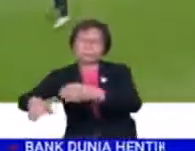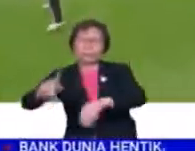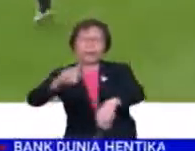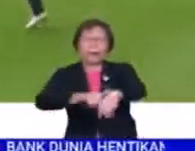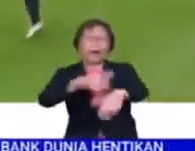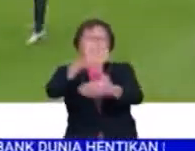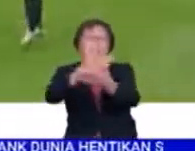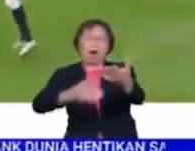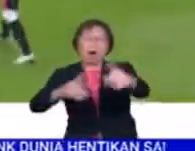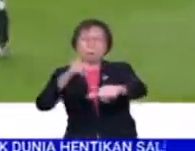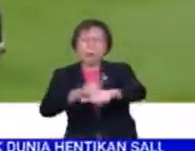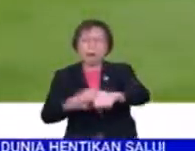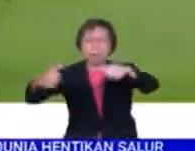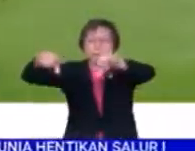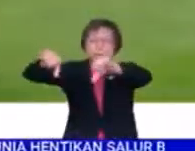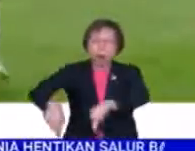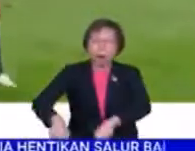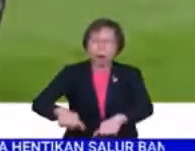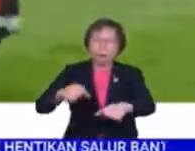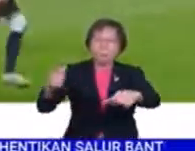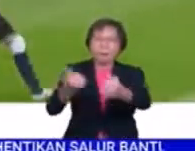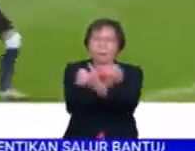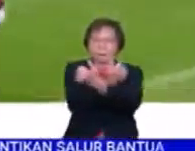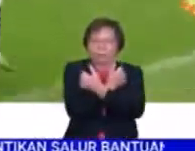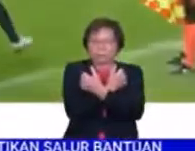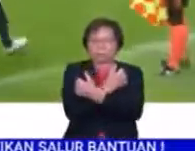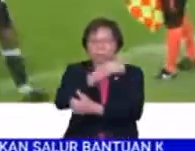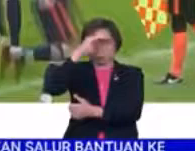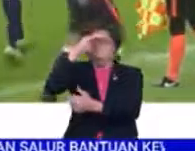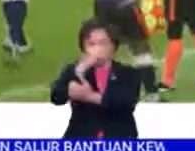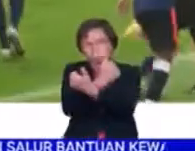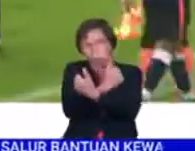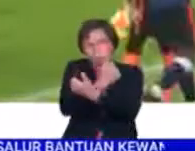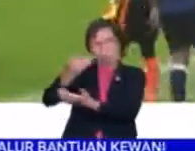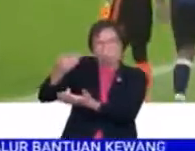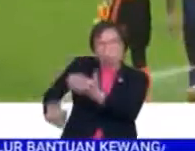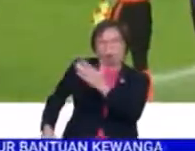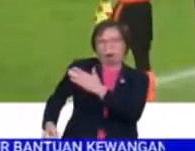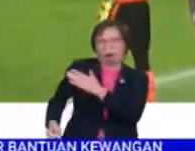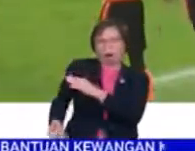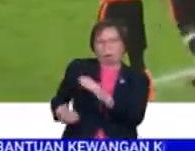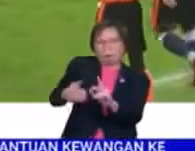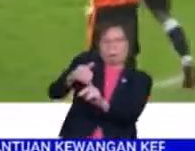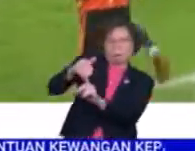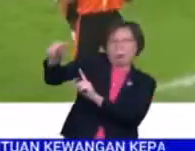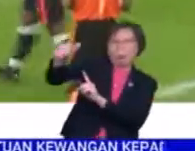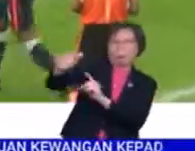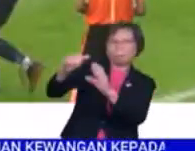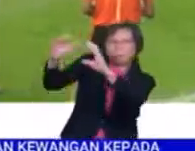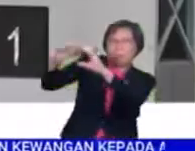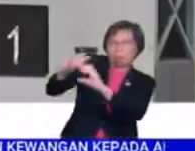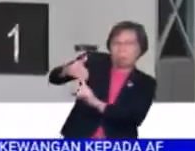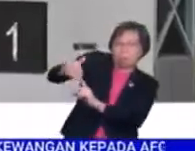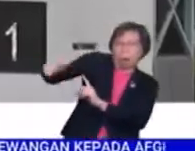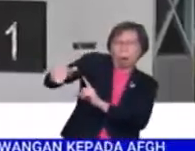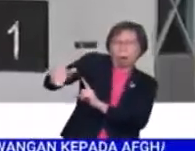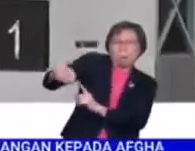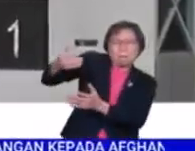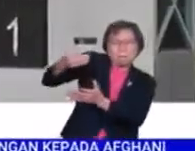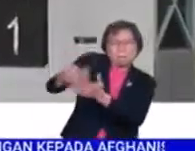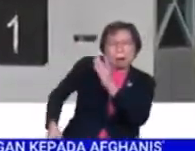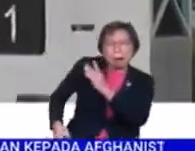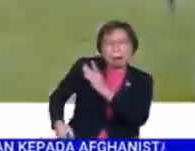masa. Kegagalan penjaga gol JDT2, T. Shahis Warren, menampan kemas percubaan Irwan Syazmin